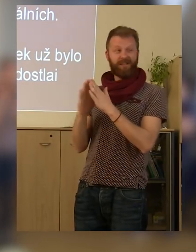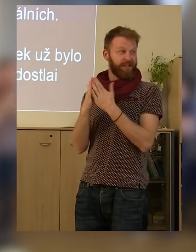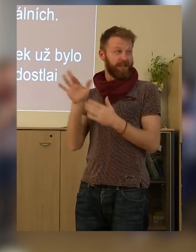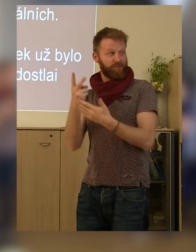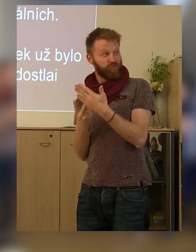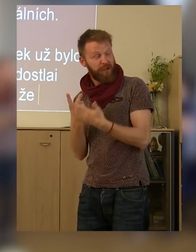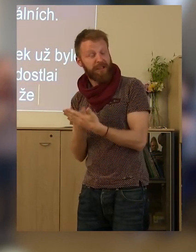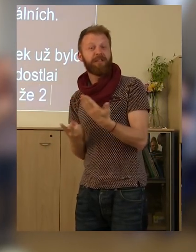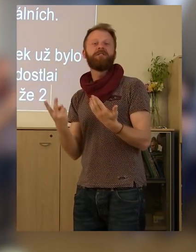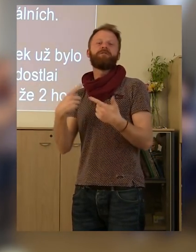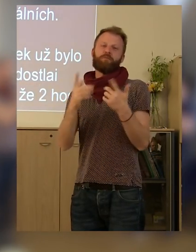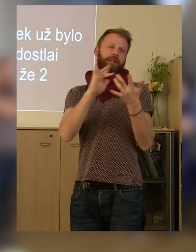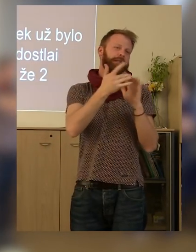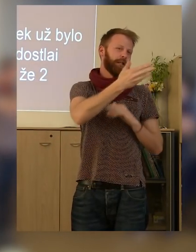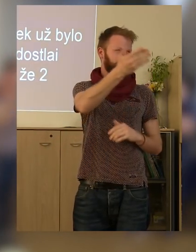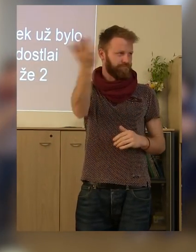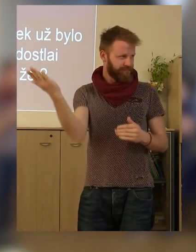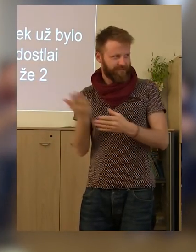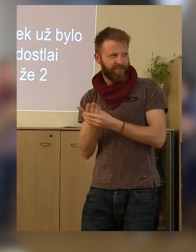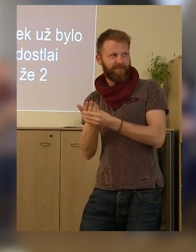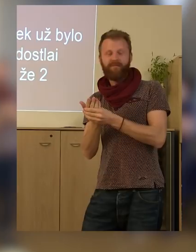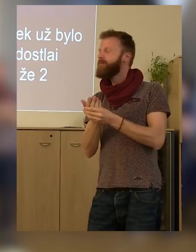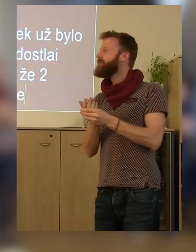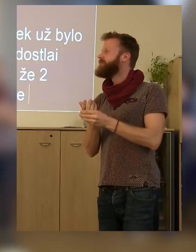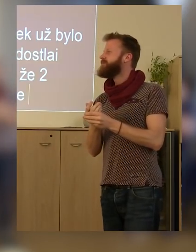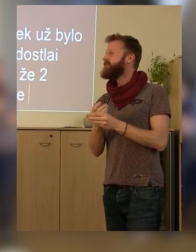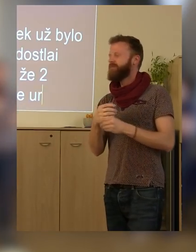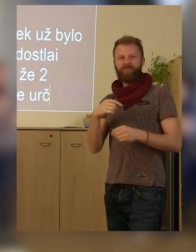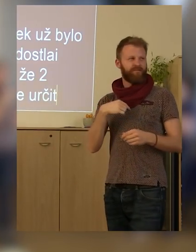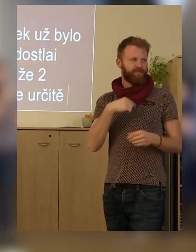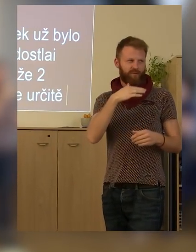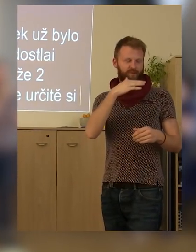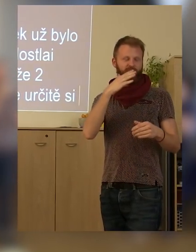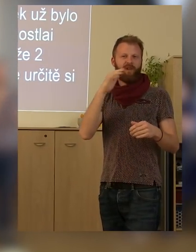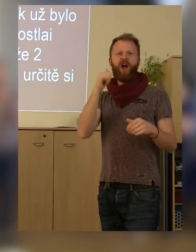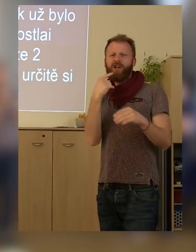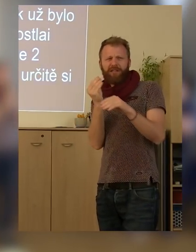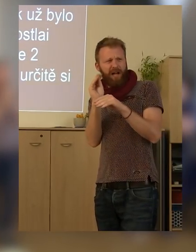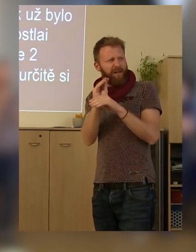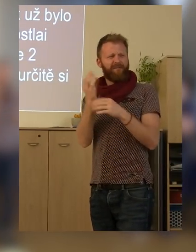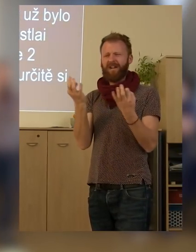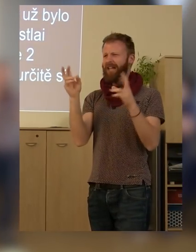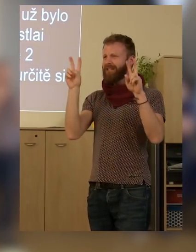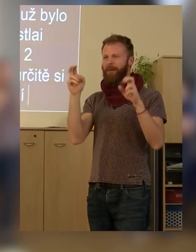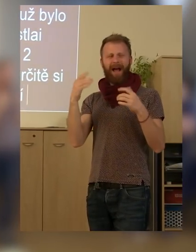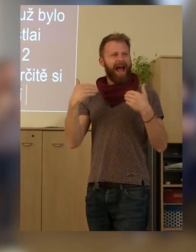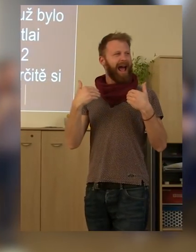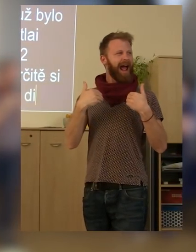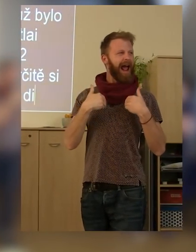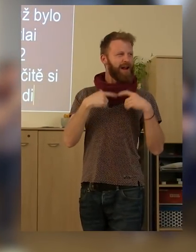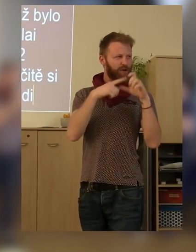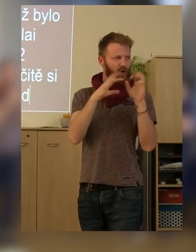určitě si doma můžete přečíst další studijní materiály, ať už z knih nebo z internetu. Já